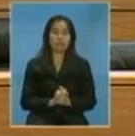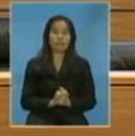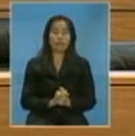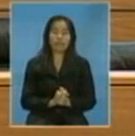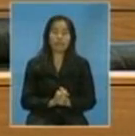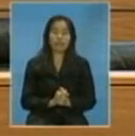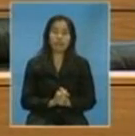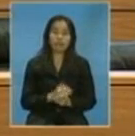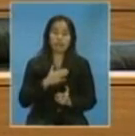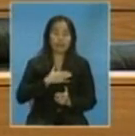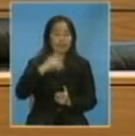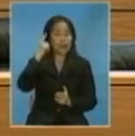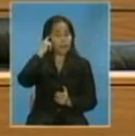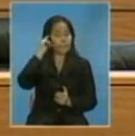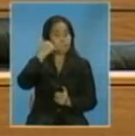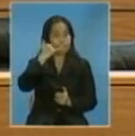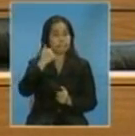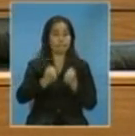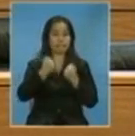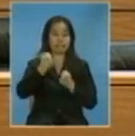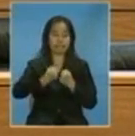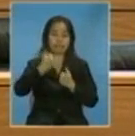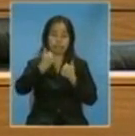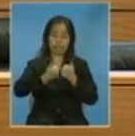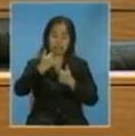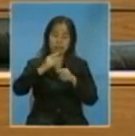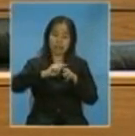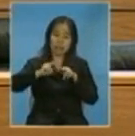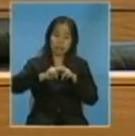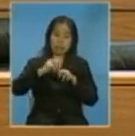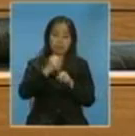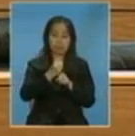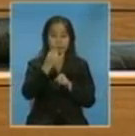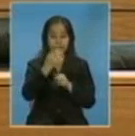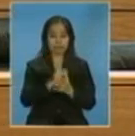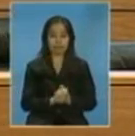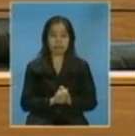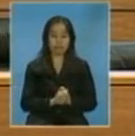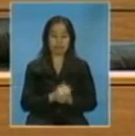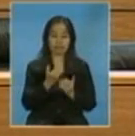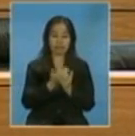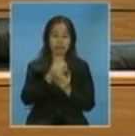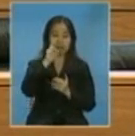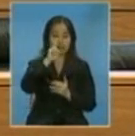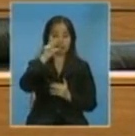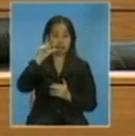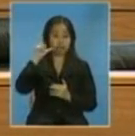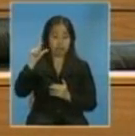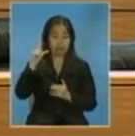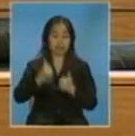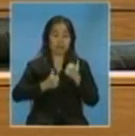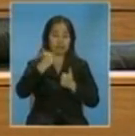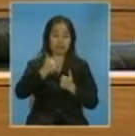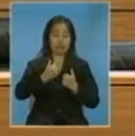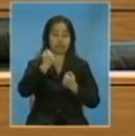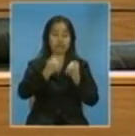คราวนี้ผมไม่แน่ใจเราเอารถมาล็อกสเปครางหรือจะทำอะไรกันเพราะเราตั้งหลัก2ล้านล้านแล้วจะมาประมูลรถสมมุ